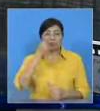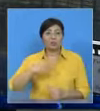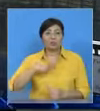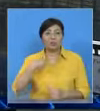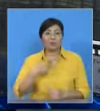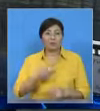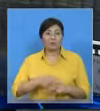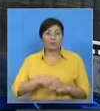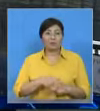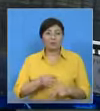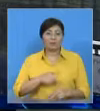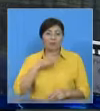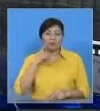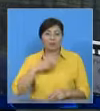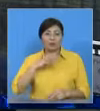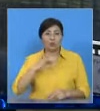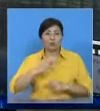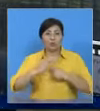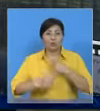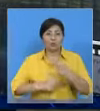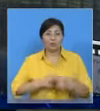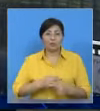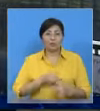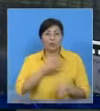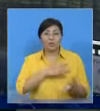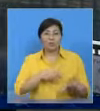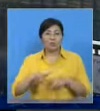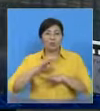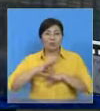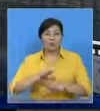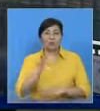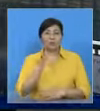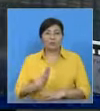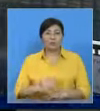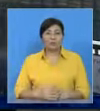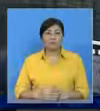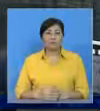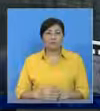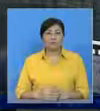Осындай жастарға үлгі болатын болашақта жақсы шаралар өткізіліп тұруына тілектеспіз.